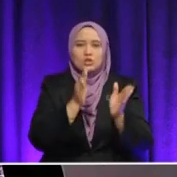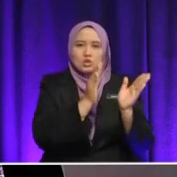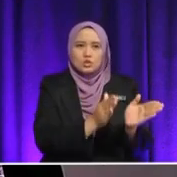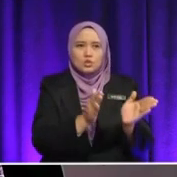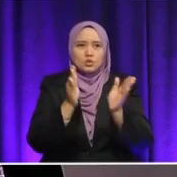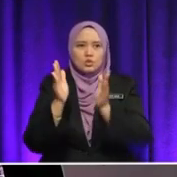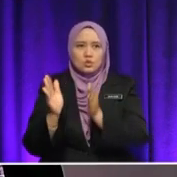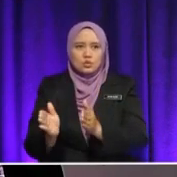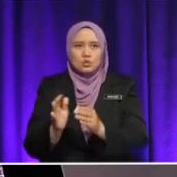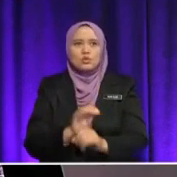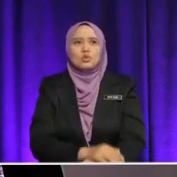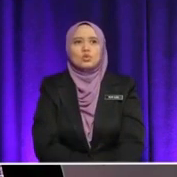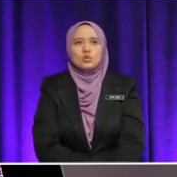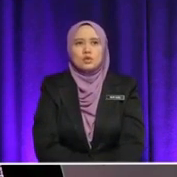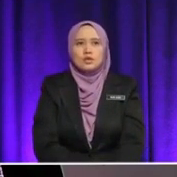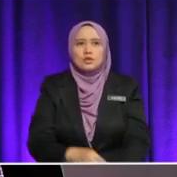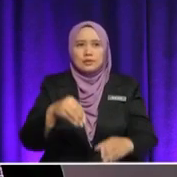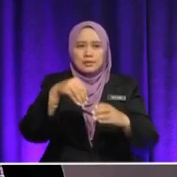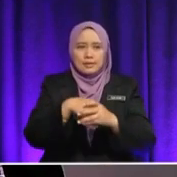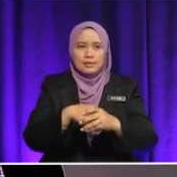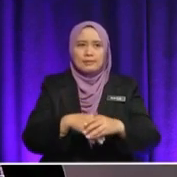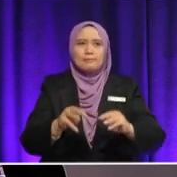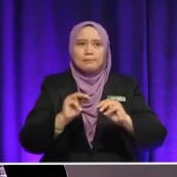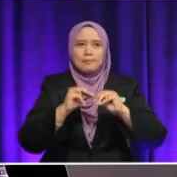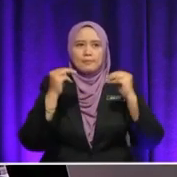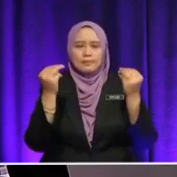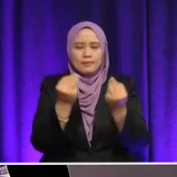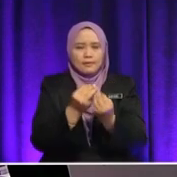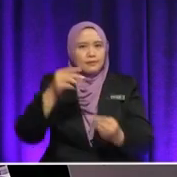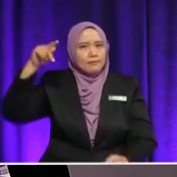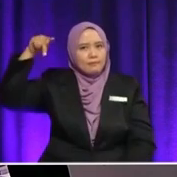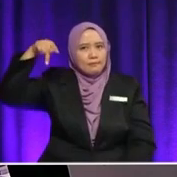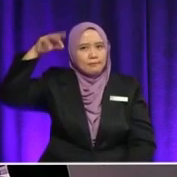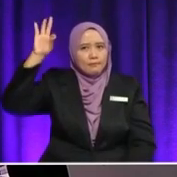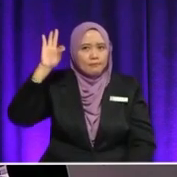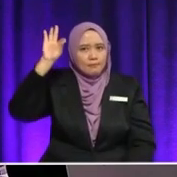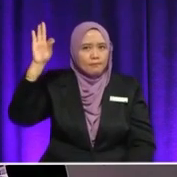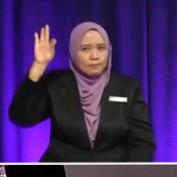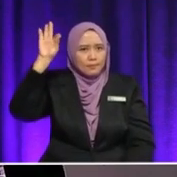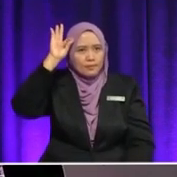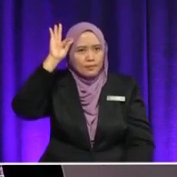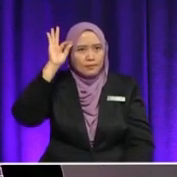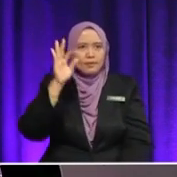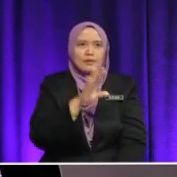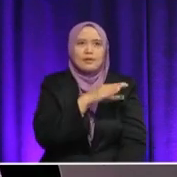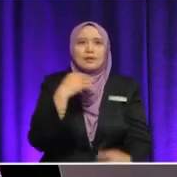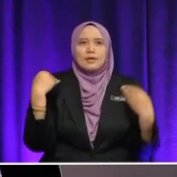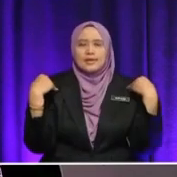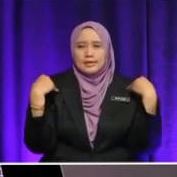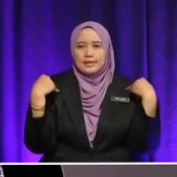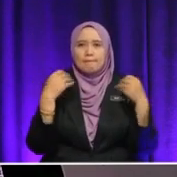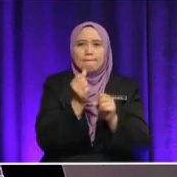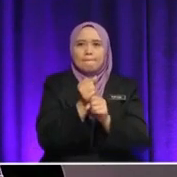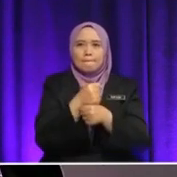yang adil dalam majelis bunga sesuai ya akan didaftar Ayo yang dinamakan bentuke dan bentuk by